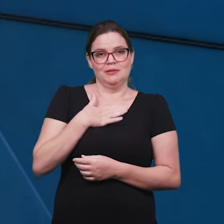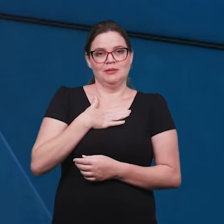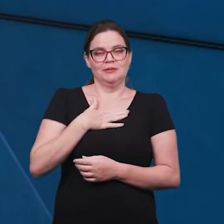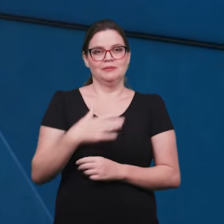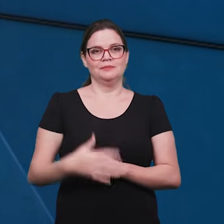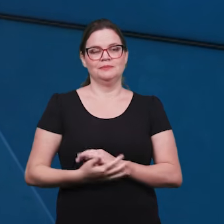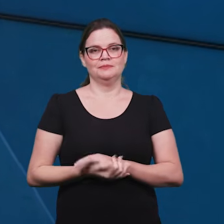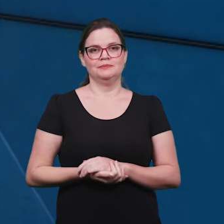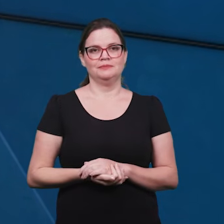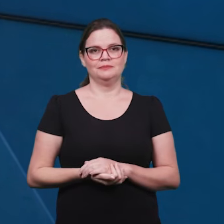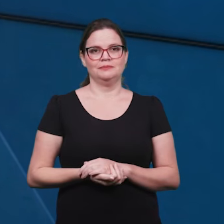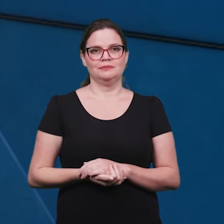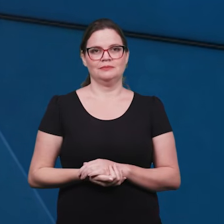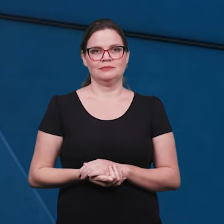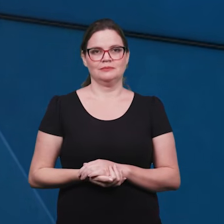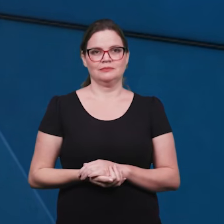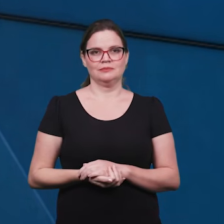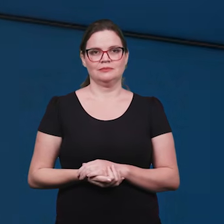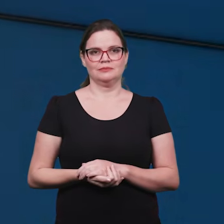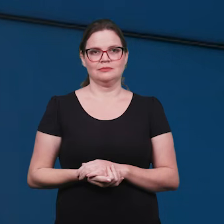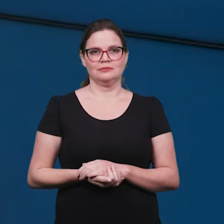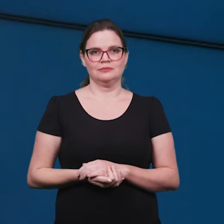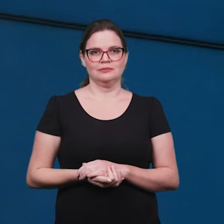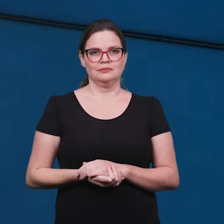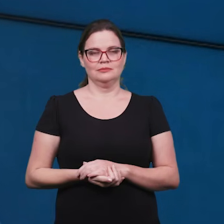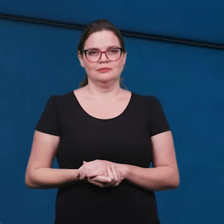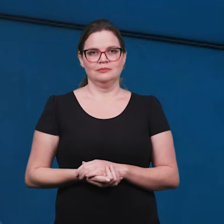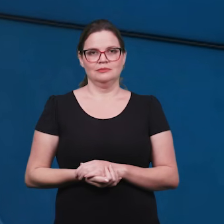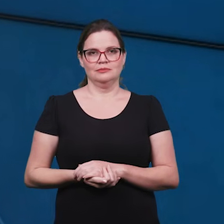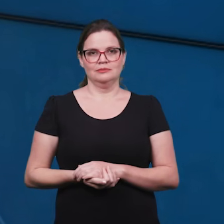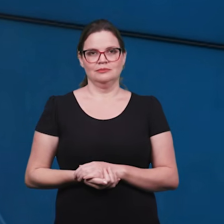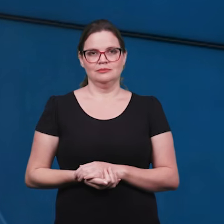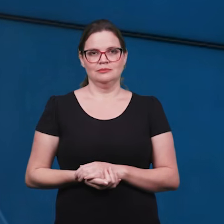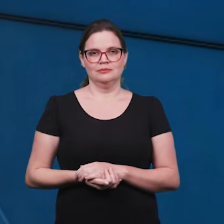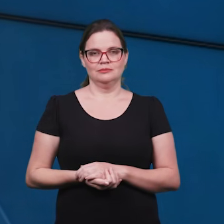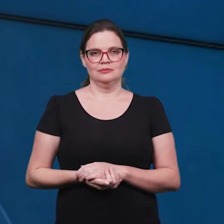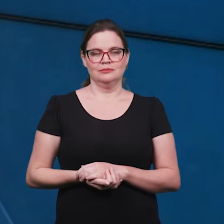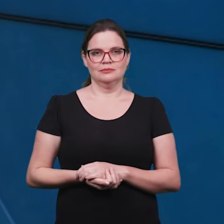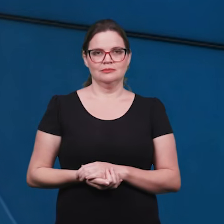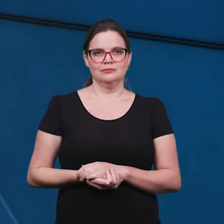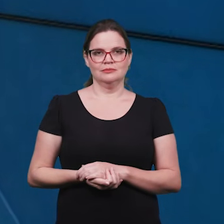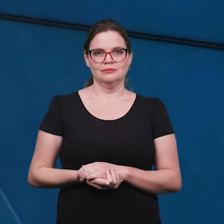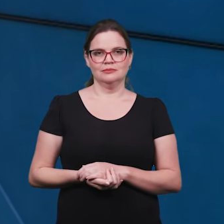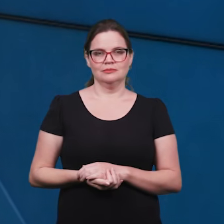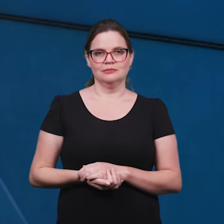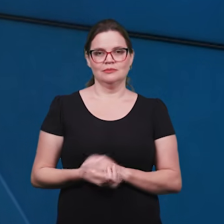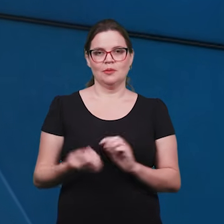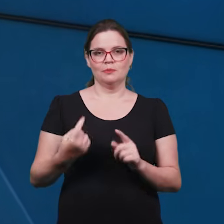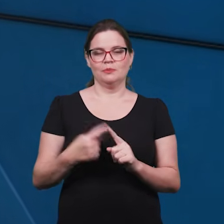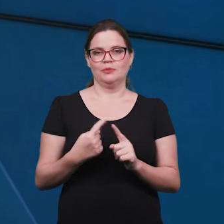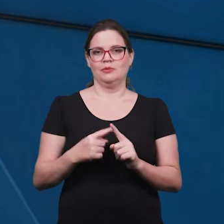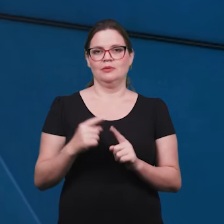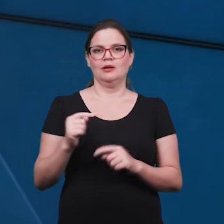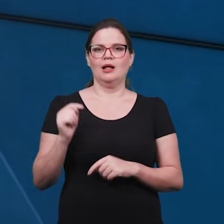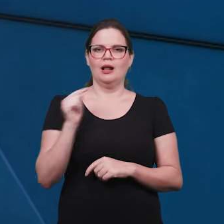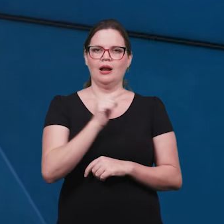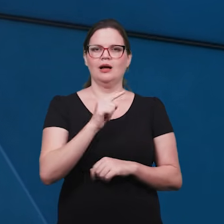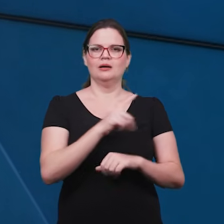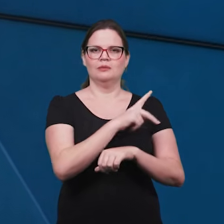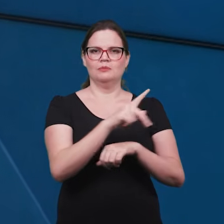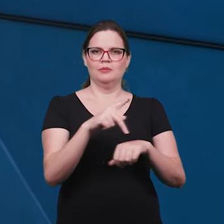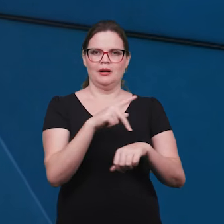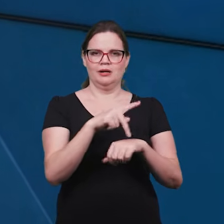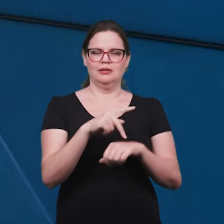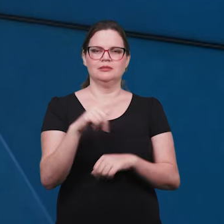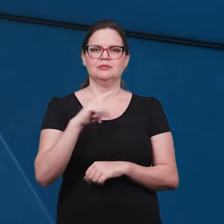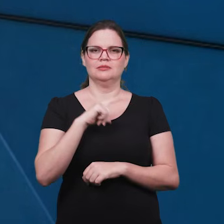что когда ты живешь в стране, где много верующих, но не много верующих похожи на тебя, porque num